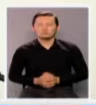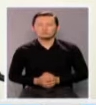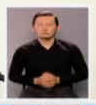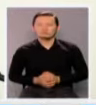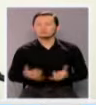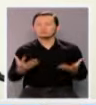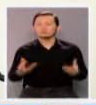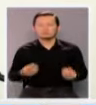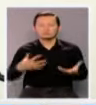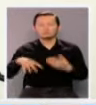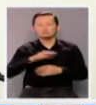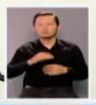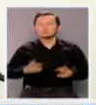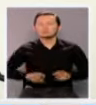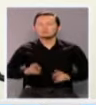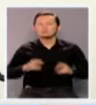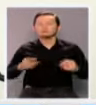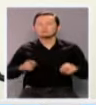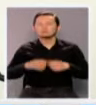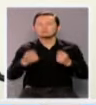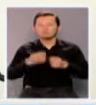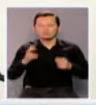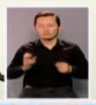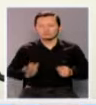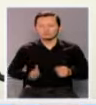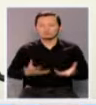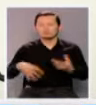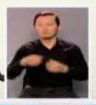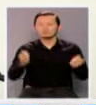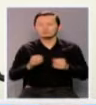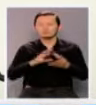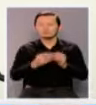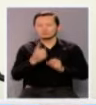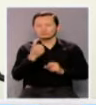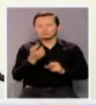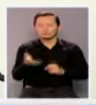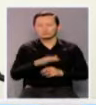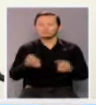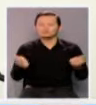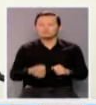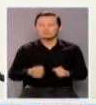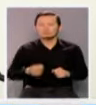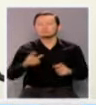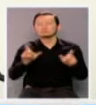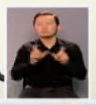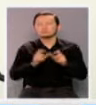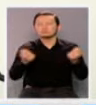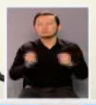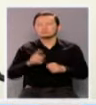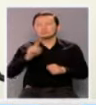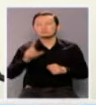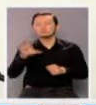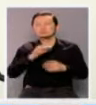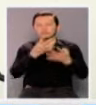В настоящее время количество преступлений, касающихся частного предпринимательства, достигли сотни. Кражи в магазине случаются из-за